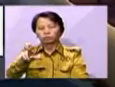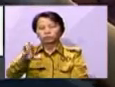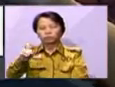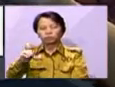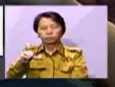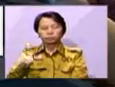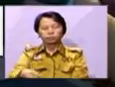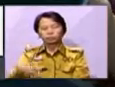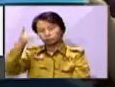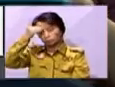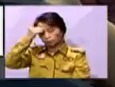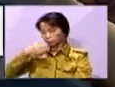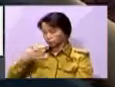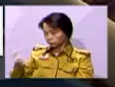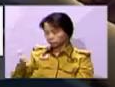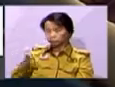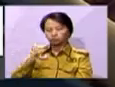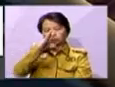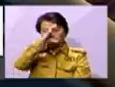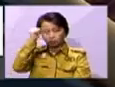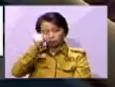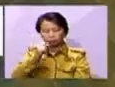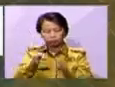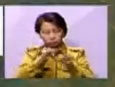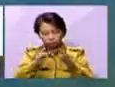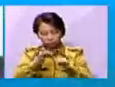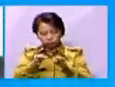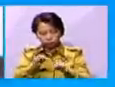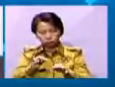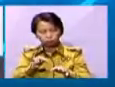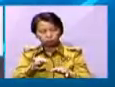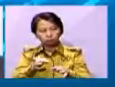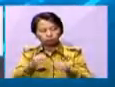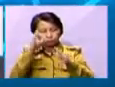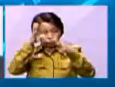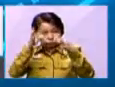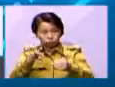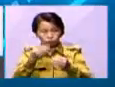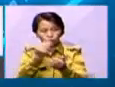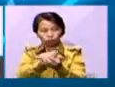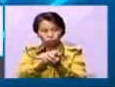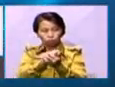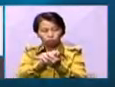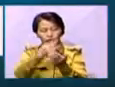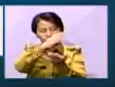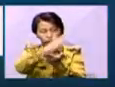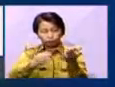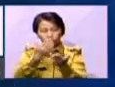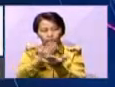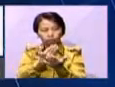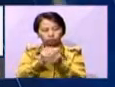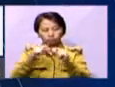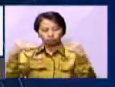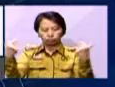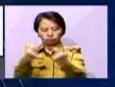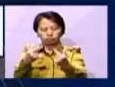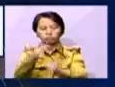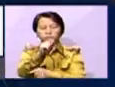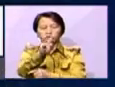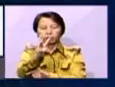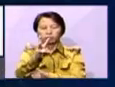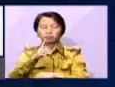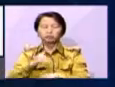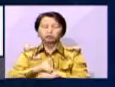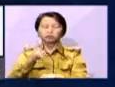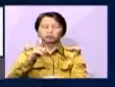RM440.9 juta. Dato' Sri Shazali memberi taklimat keputusan kewangan bagi separuh pertama kumpulan TM di Ibu